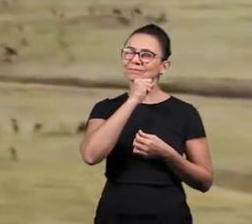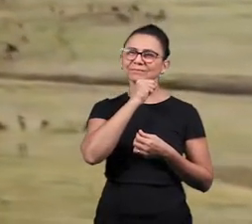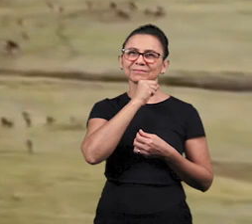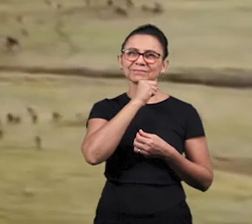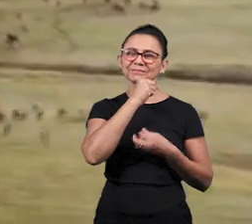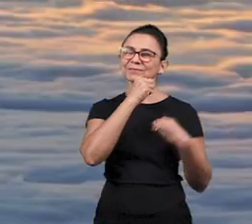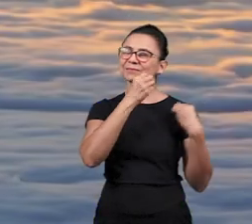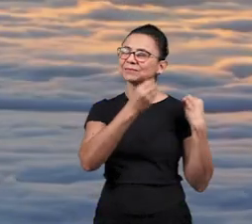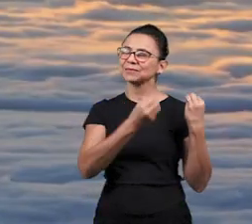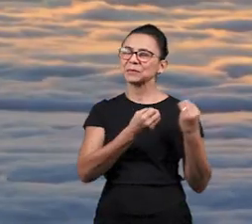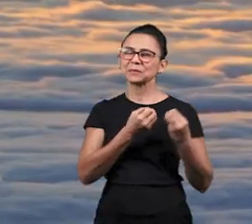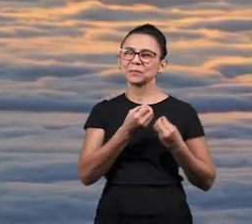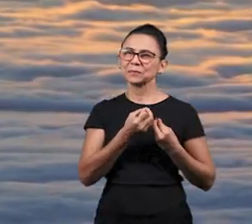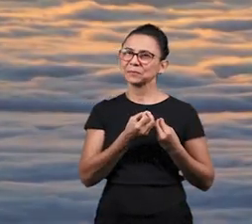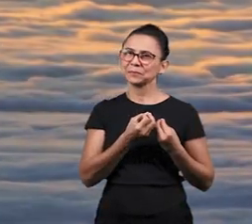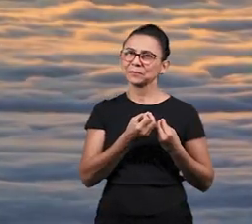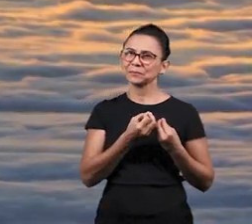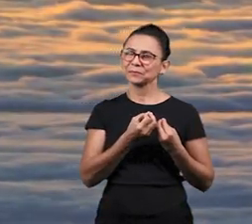мне